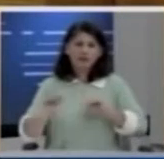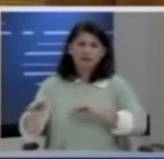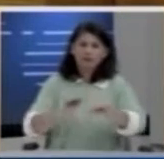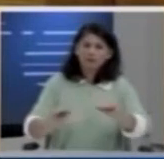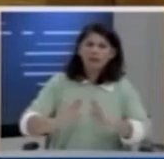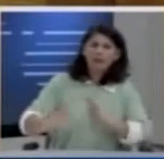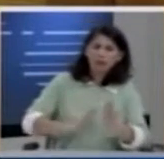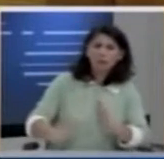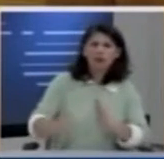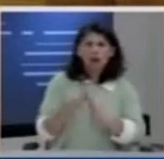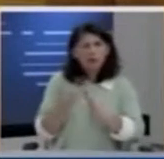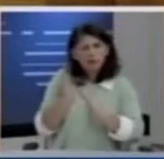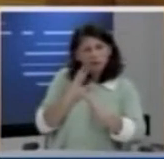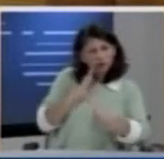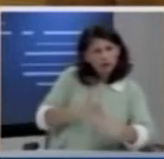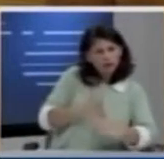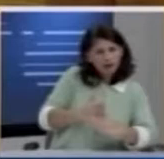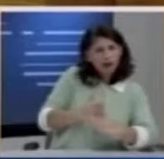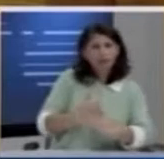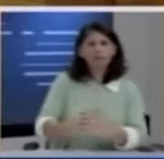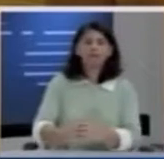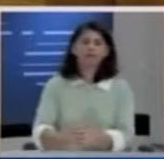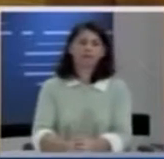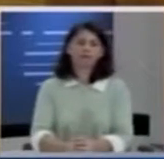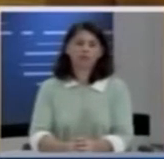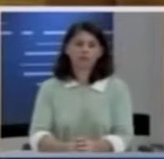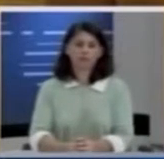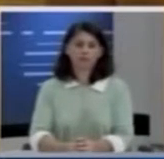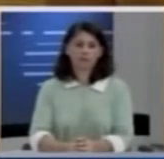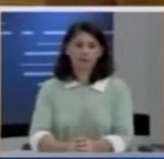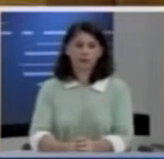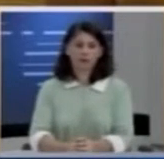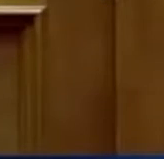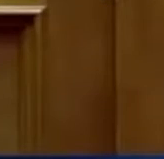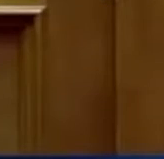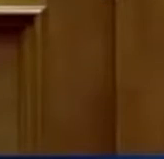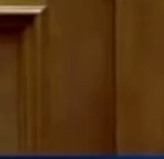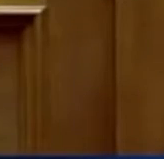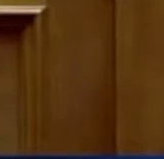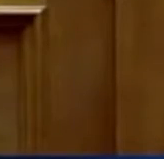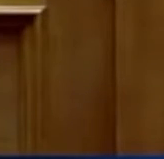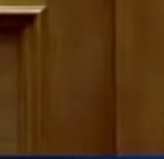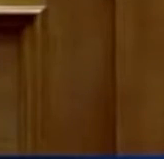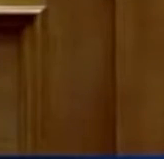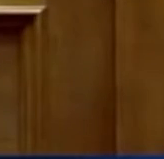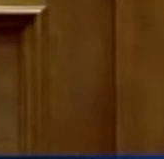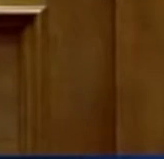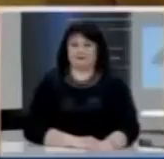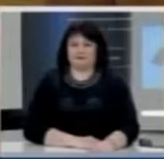τακτικισμούς, με διευθετήσεις παρασκηνίων. Η παρέτηση του κυρίου Καμένου μετά από τόσες